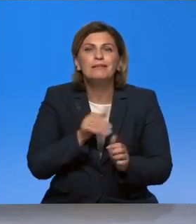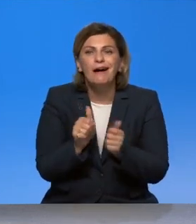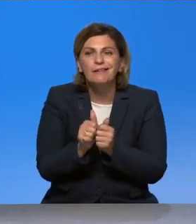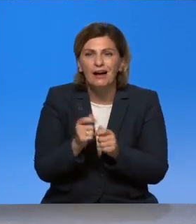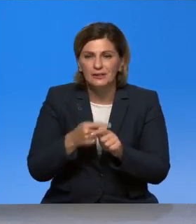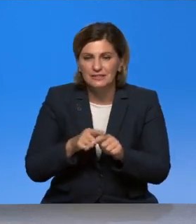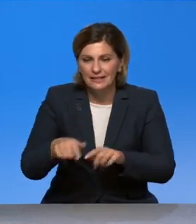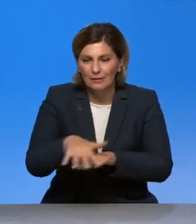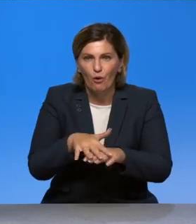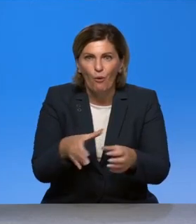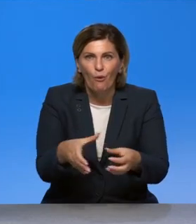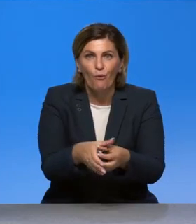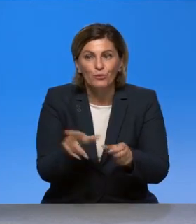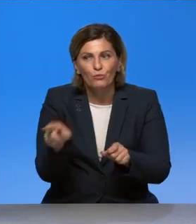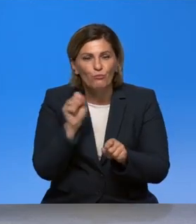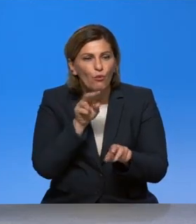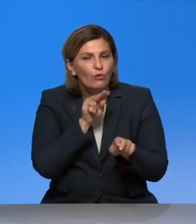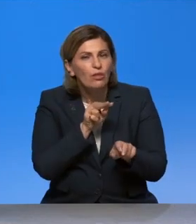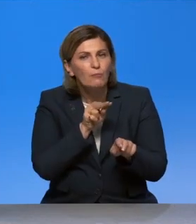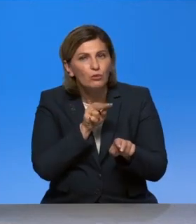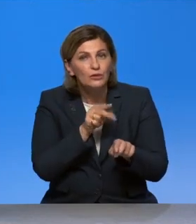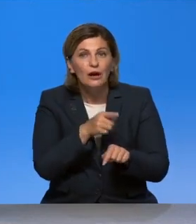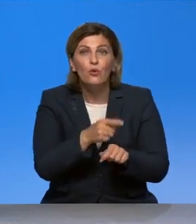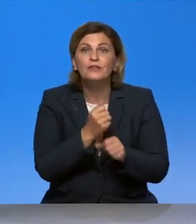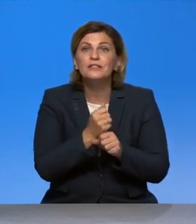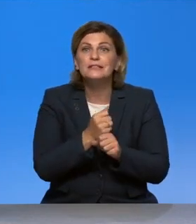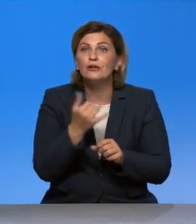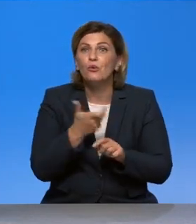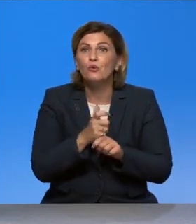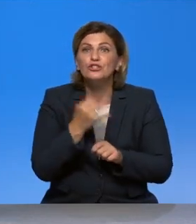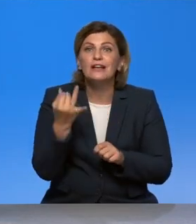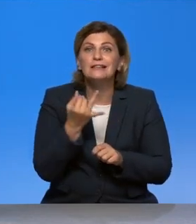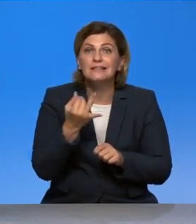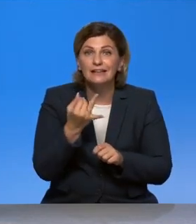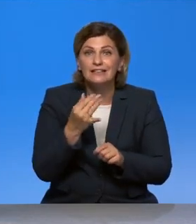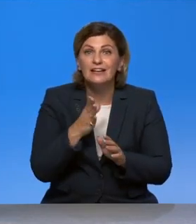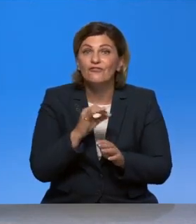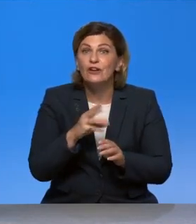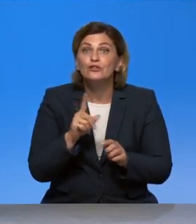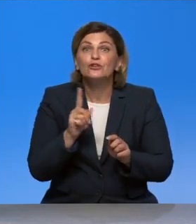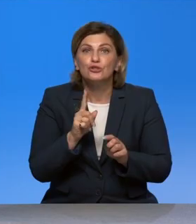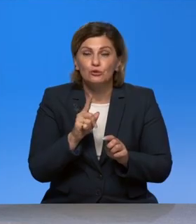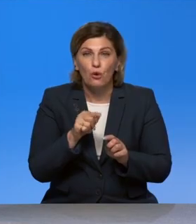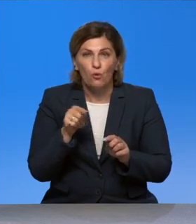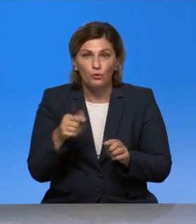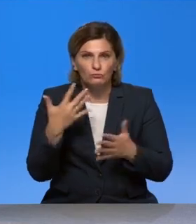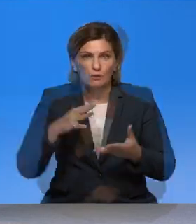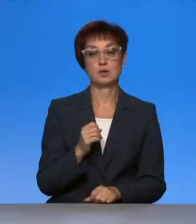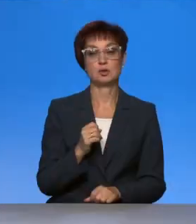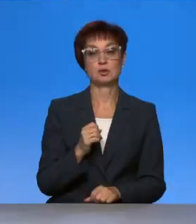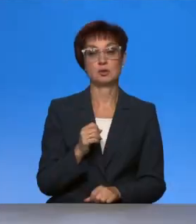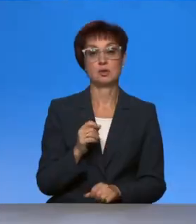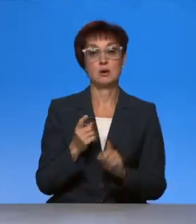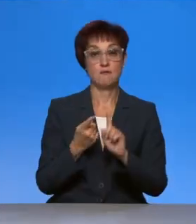мог наблюдать, он сделал очень интересную вещь, которая в последующем позволила окончательно поставить точку. Во-первых, он